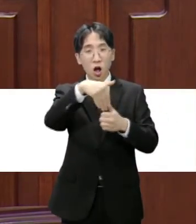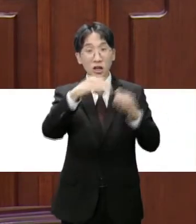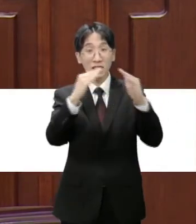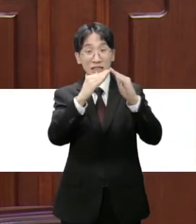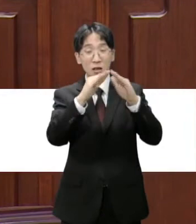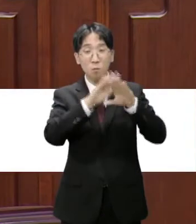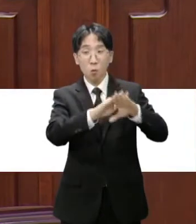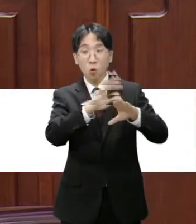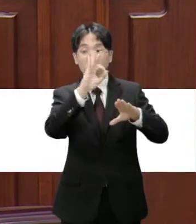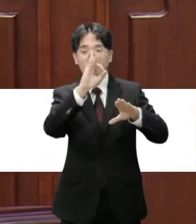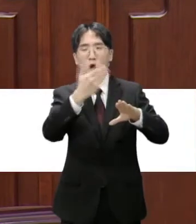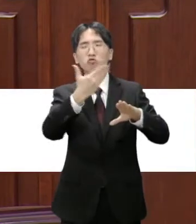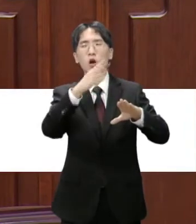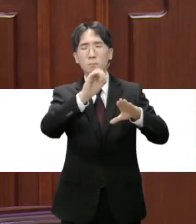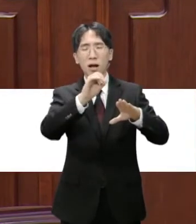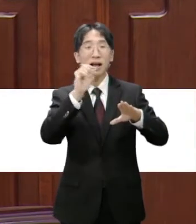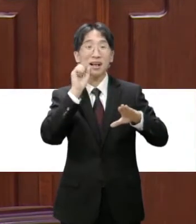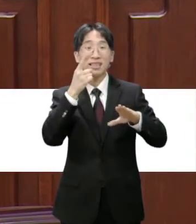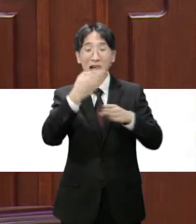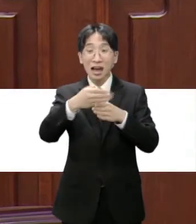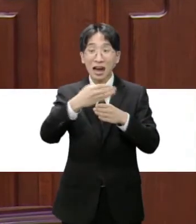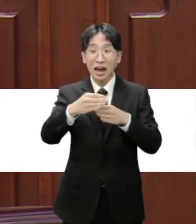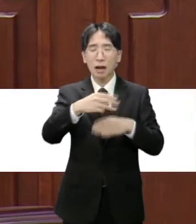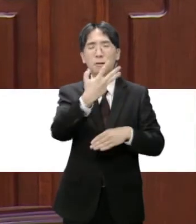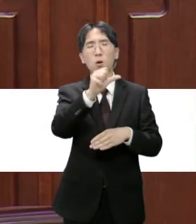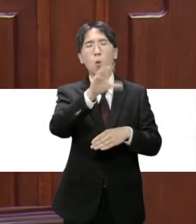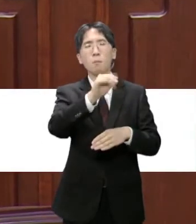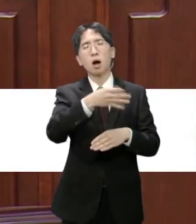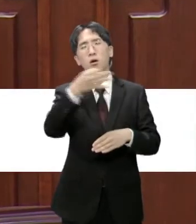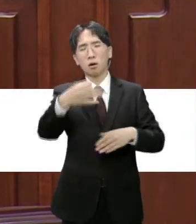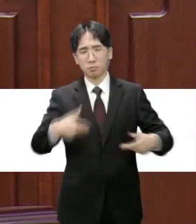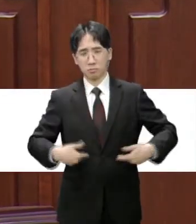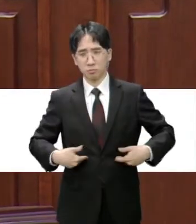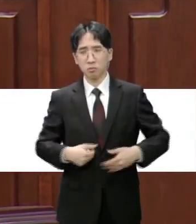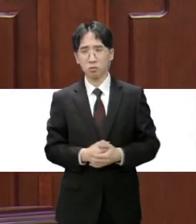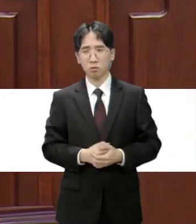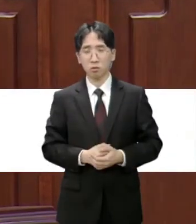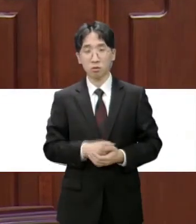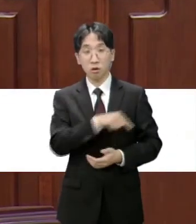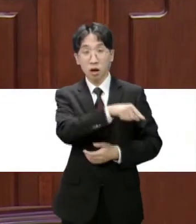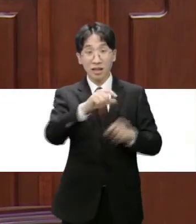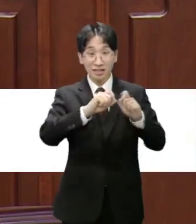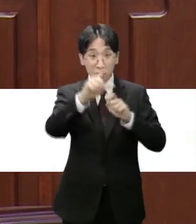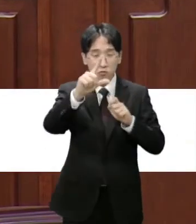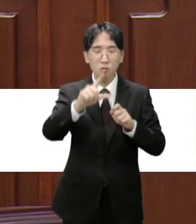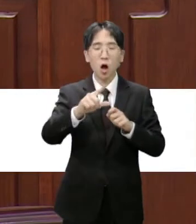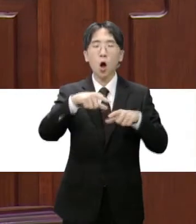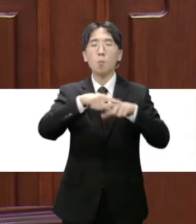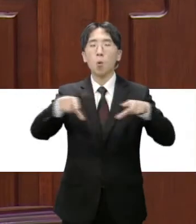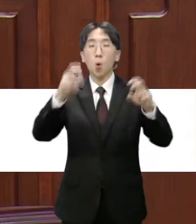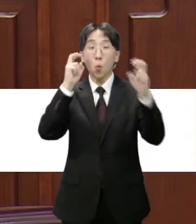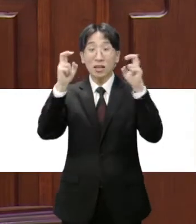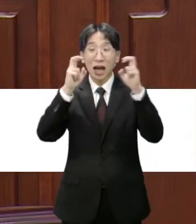원에 월 임대료 85만 원을 내야 살 수 있습니다. 대부분이 민간 임대로